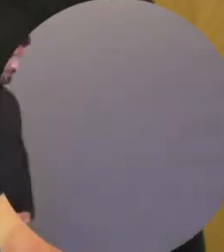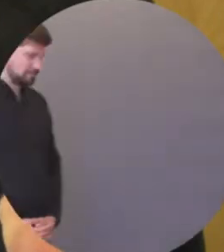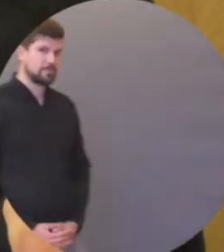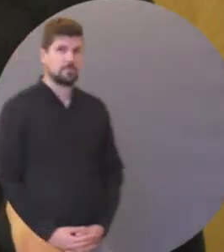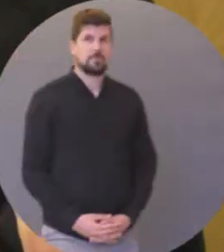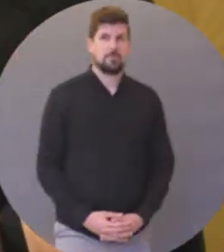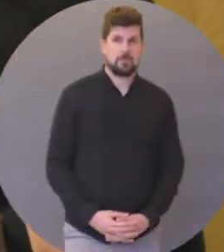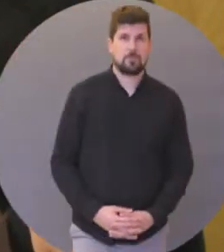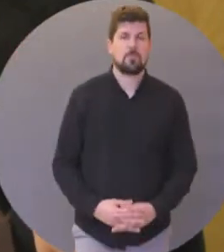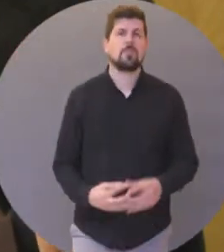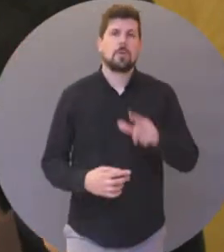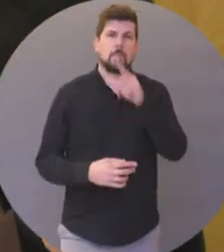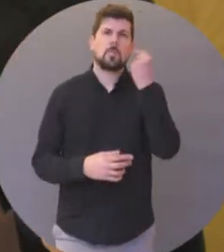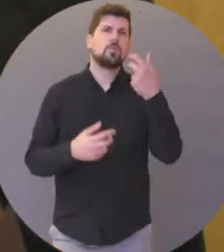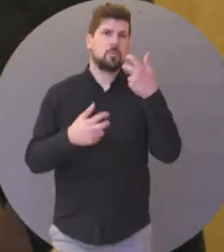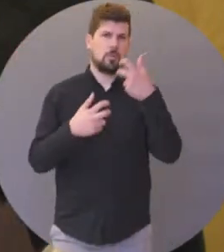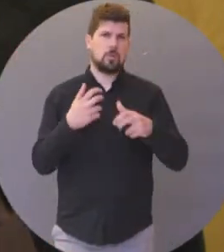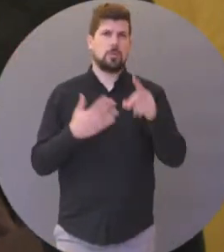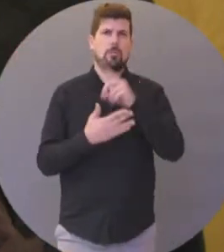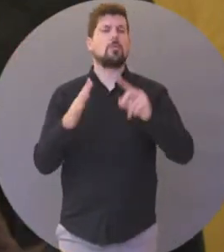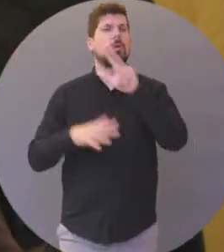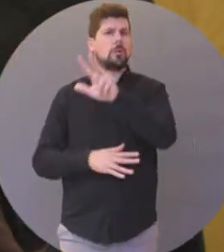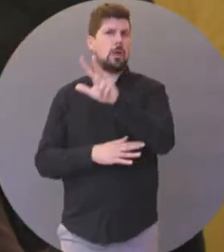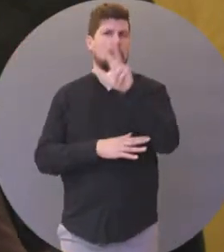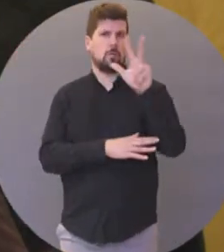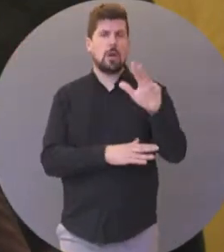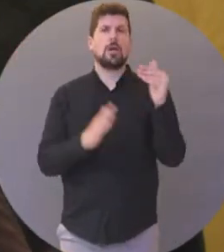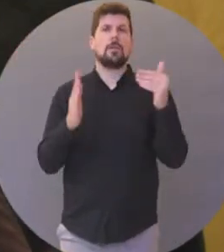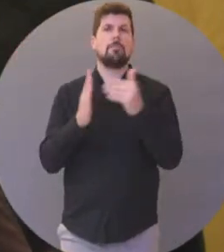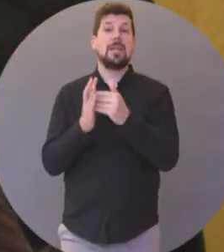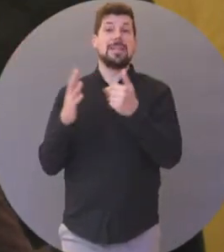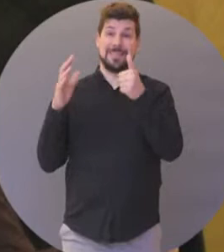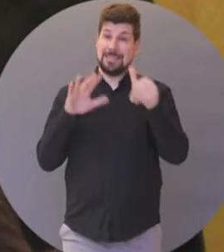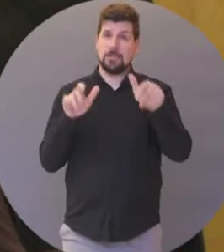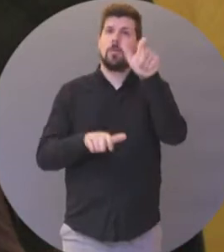c'est 1200 personnes qui ont été accompagnées l'année dernière